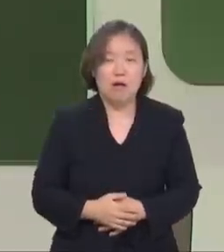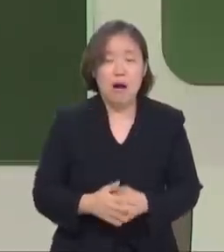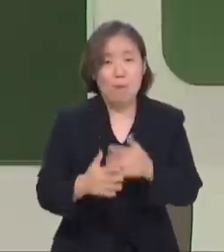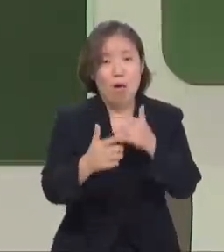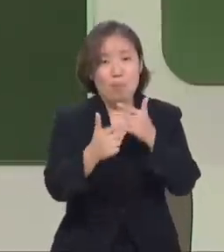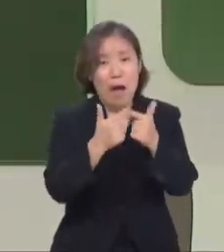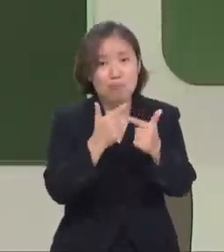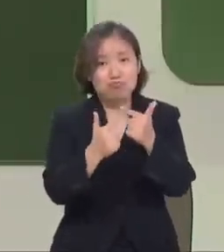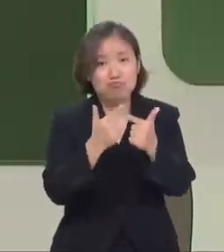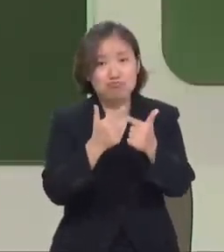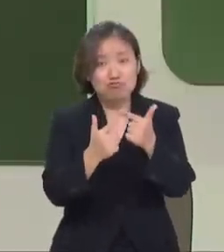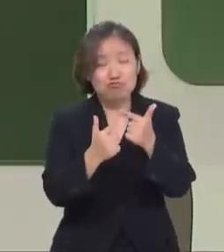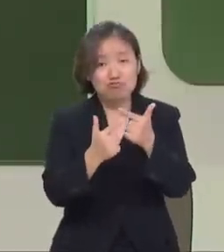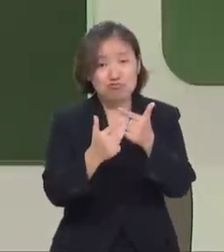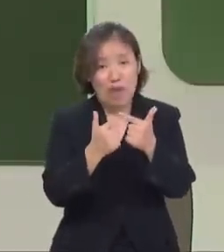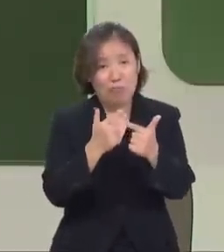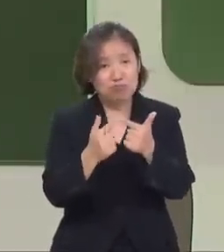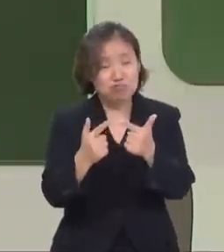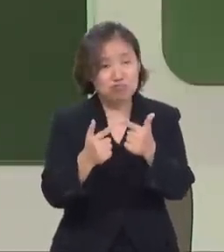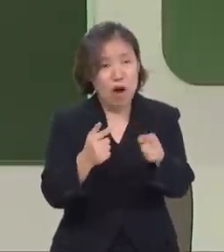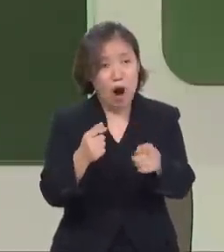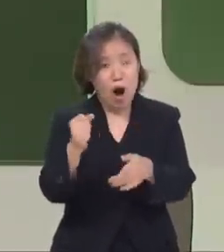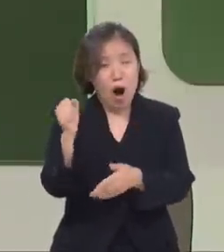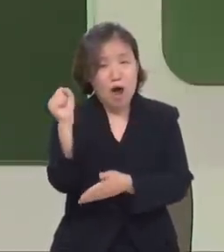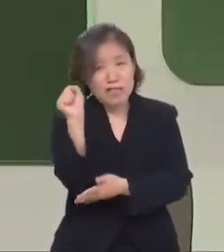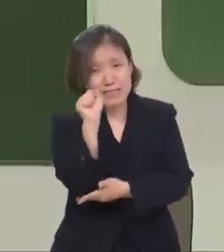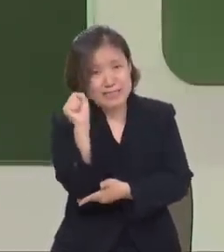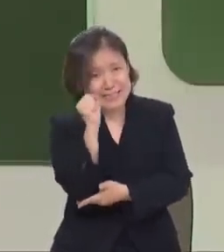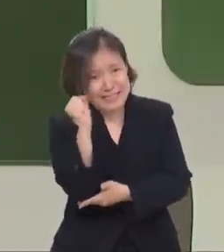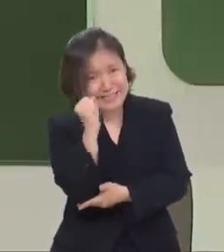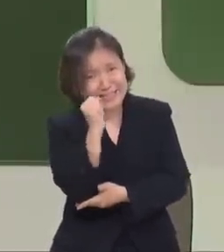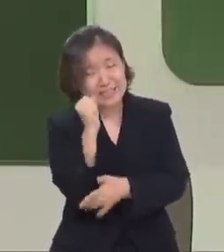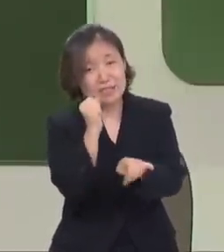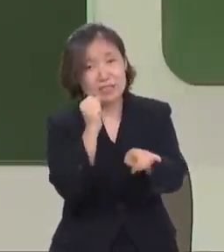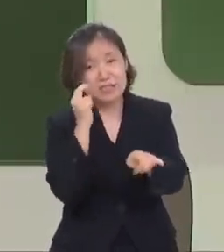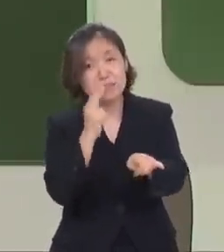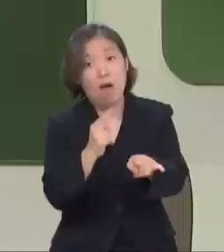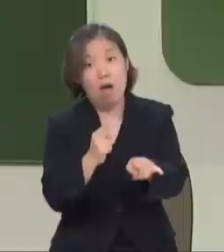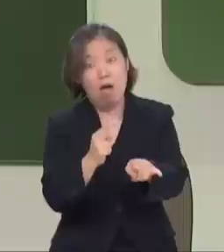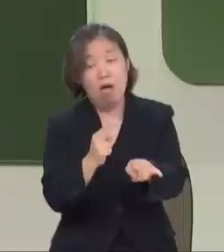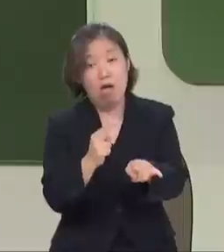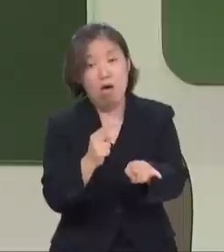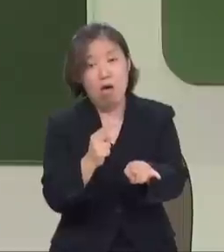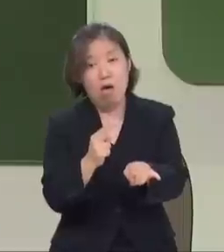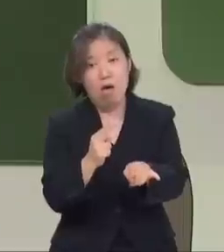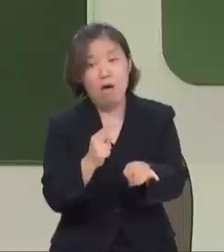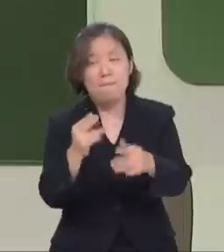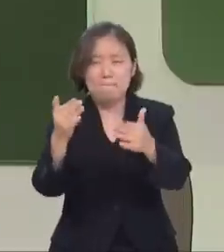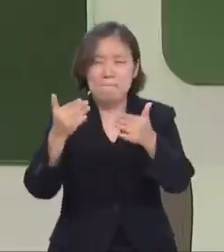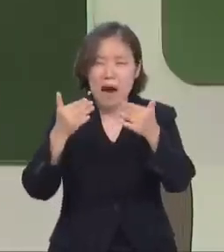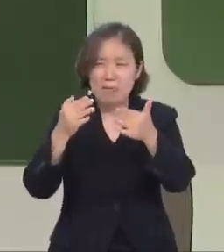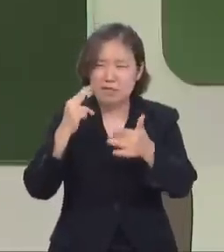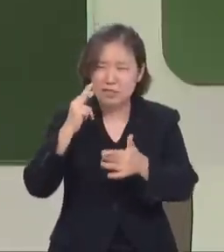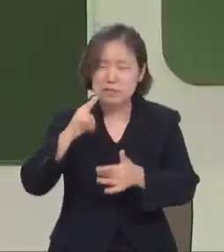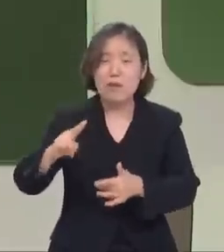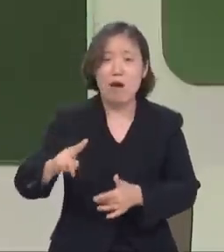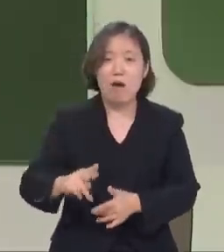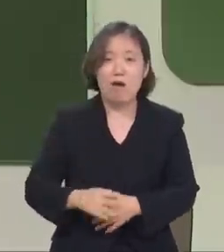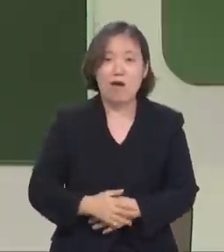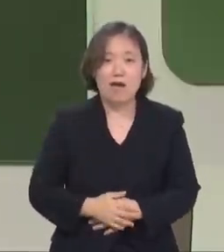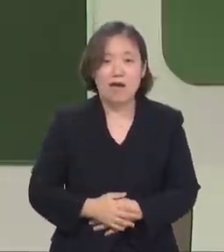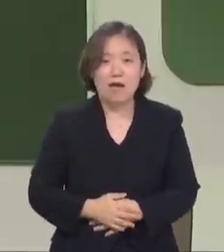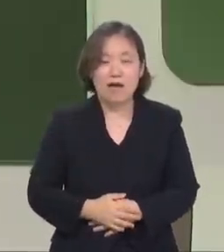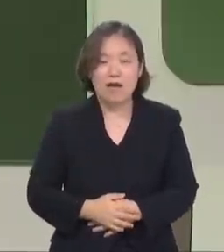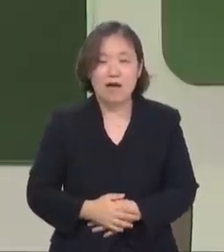정말 나무들이 덜덜덜덜덜 떨릴 정도로 바람이 새차게 이제 던 그런